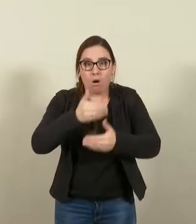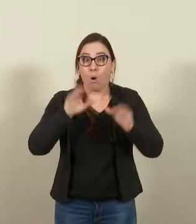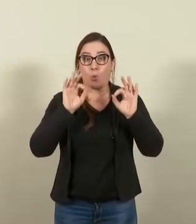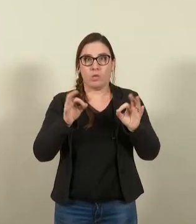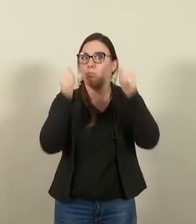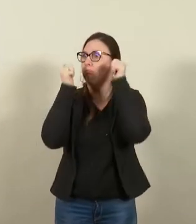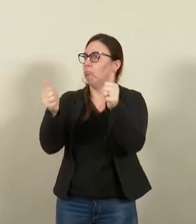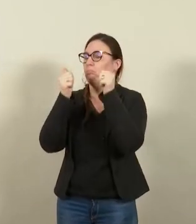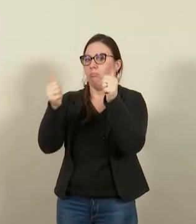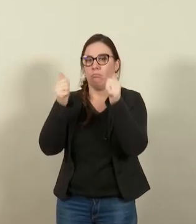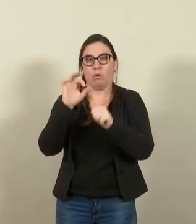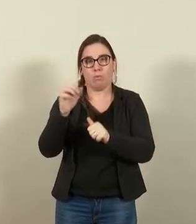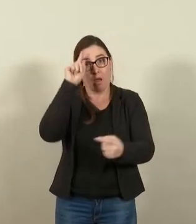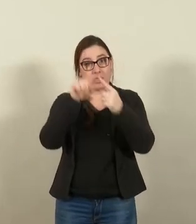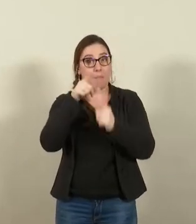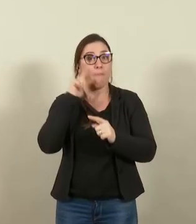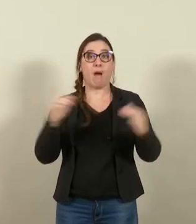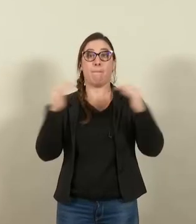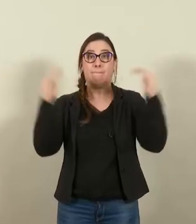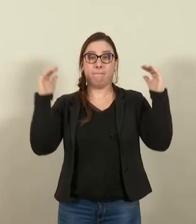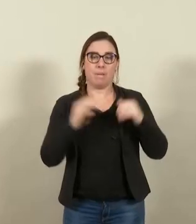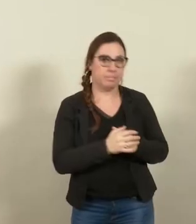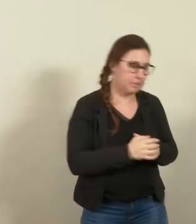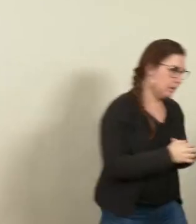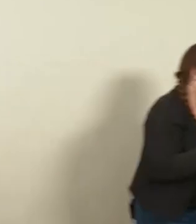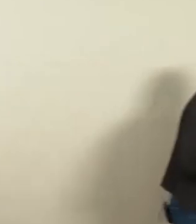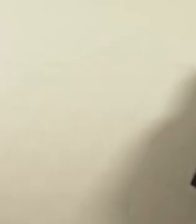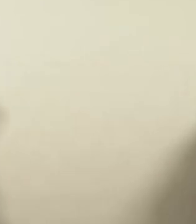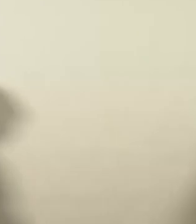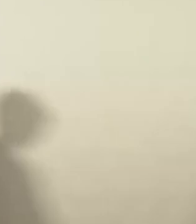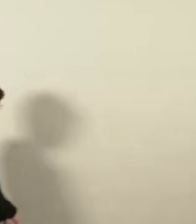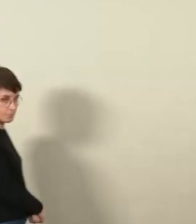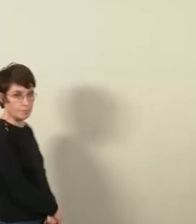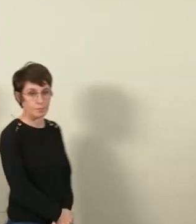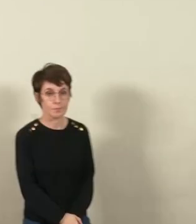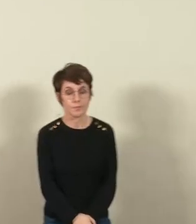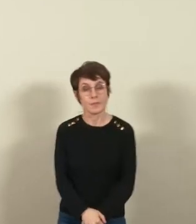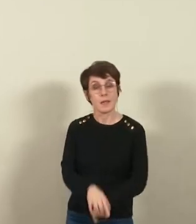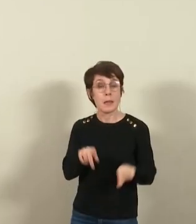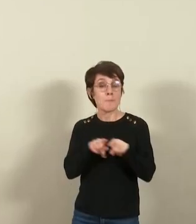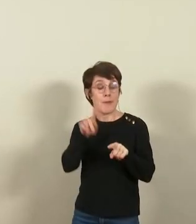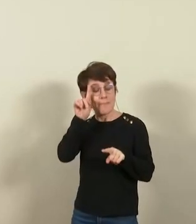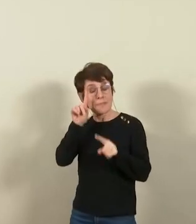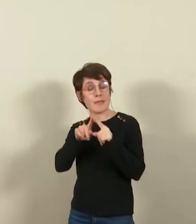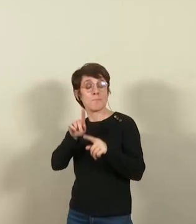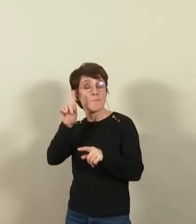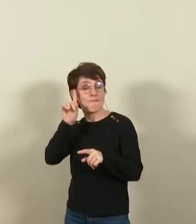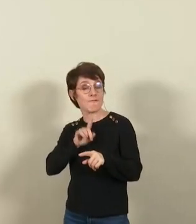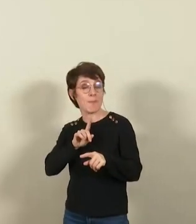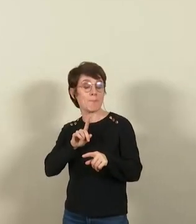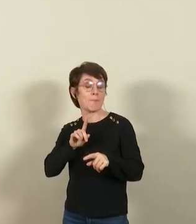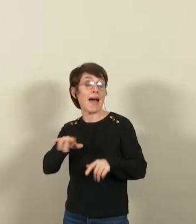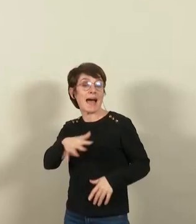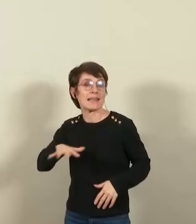c'est super pour l'égalité homm-femme même combat avec les hijabeuses hein c'est une pression qui est exercée sur les jeunes femmes